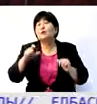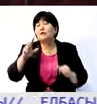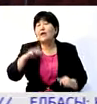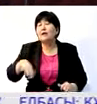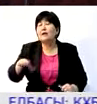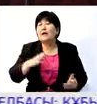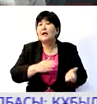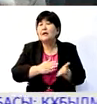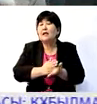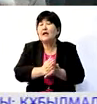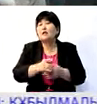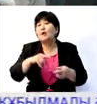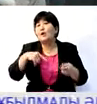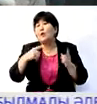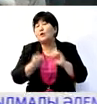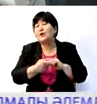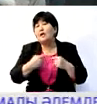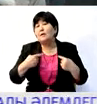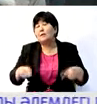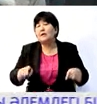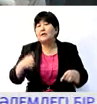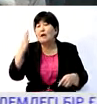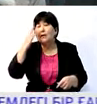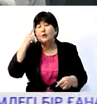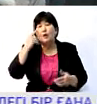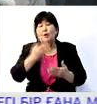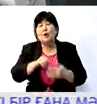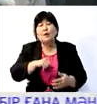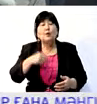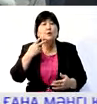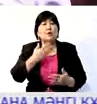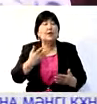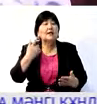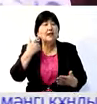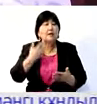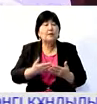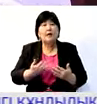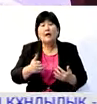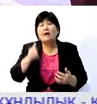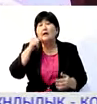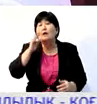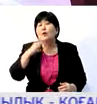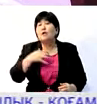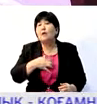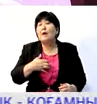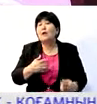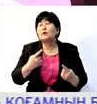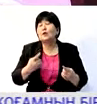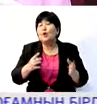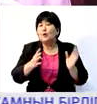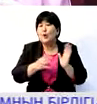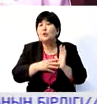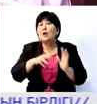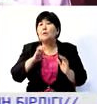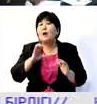еліміздегі саяси өзгерістерге де бейжай қарамай, парасатты ой айтып, өз көзқарастарын білдірді. Ел ертең үшін маңызы зор 9